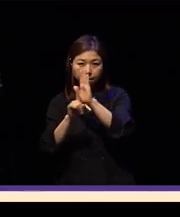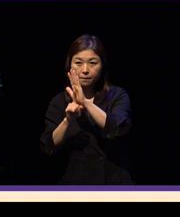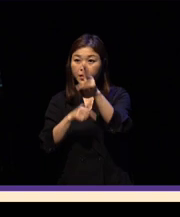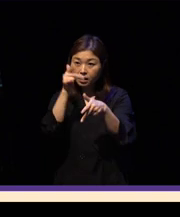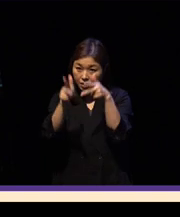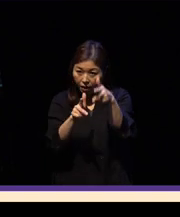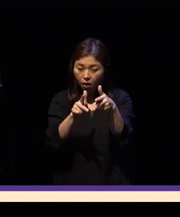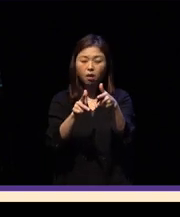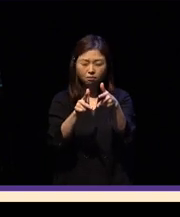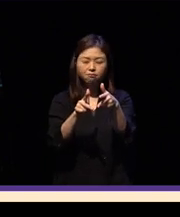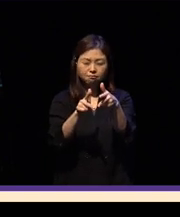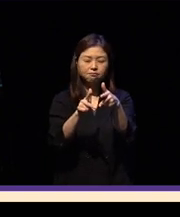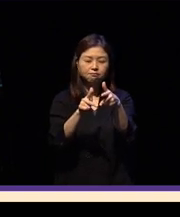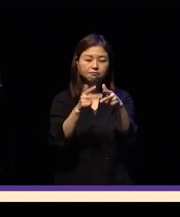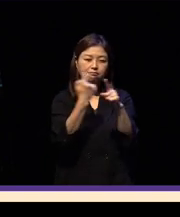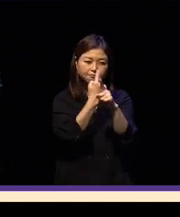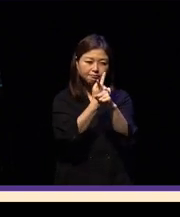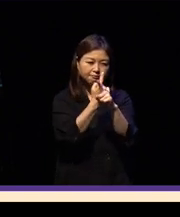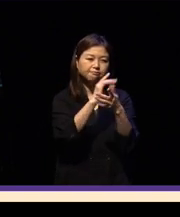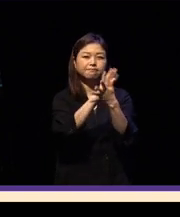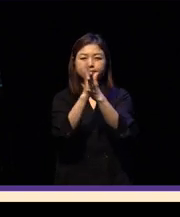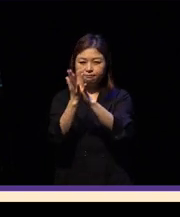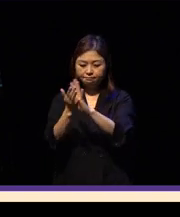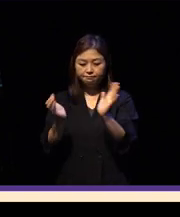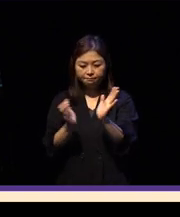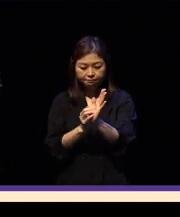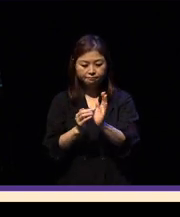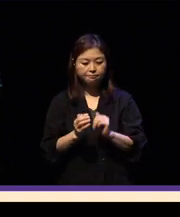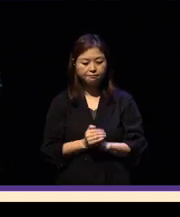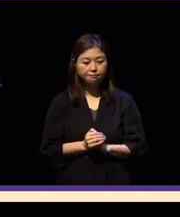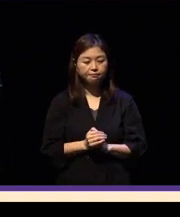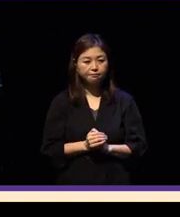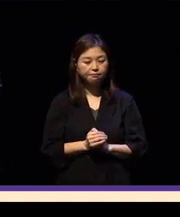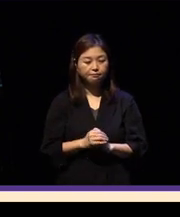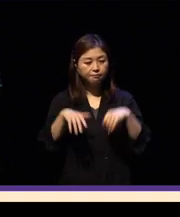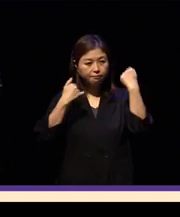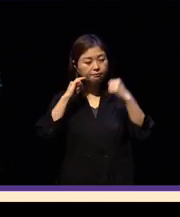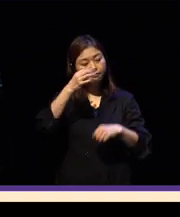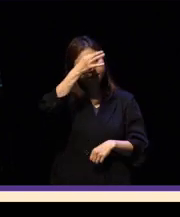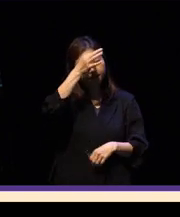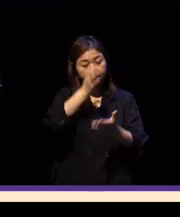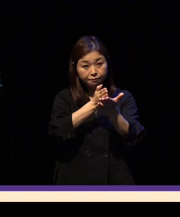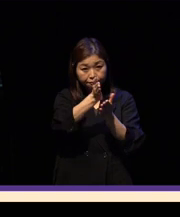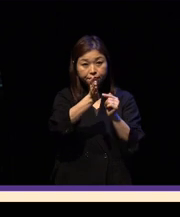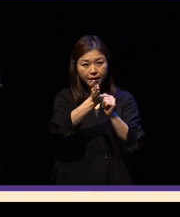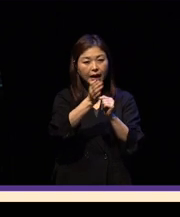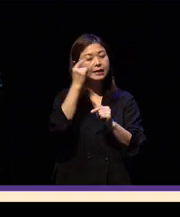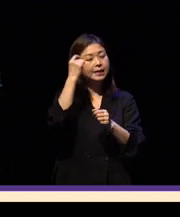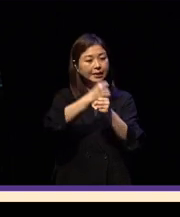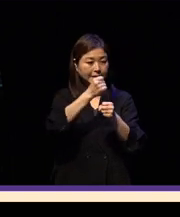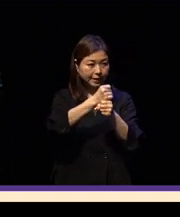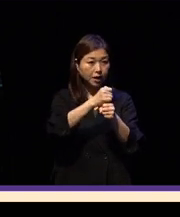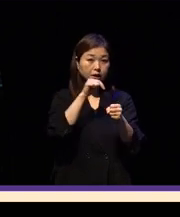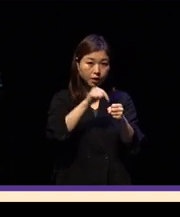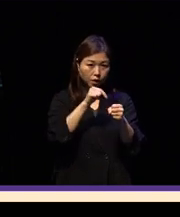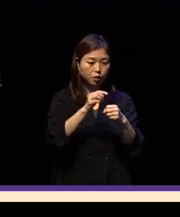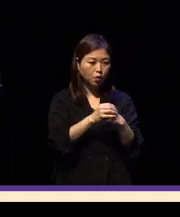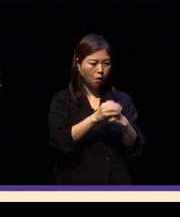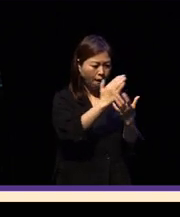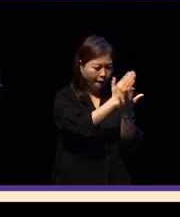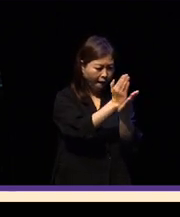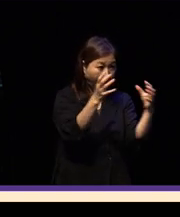이루어졌는데요. 저희 공연예술 분야 창작 영역 사업 영역에서도 전면적인 통폐합과